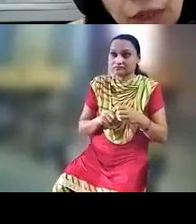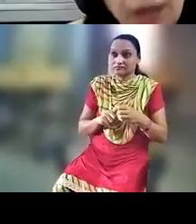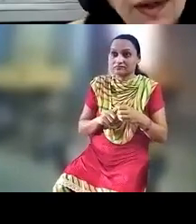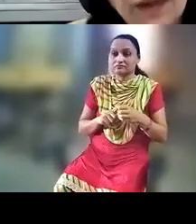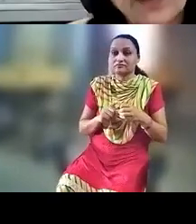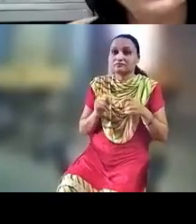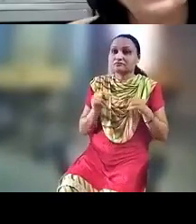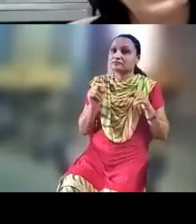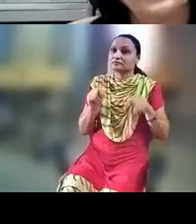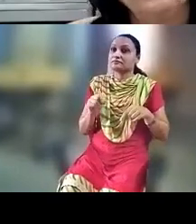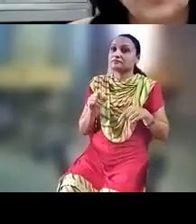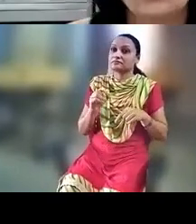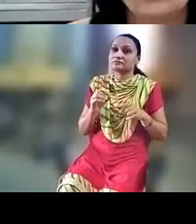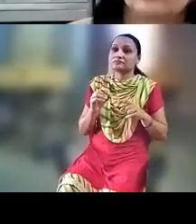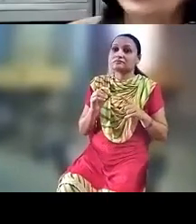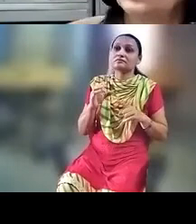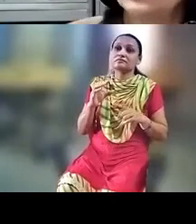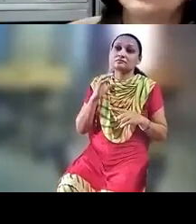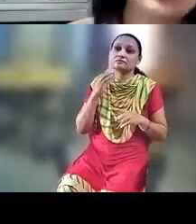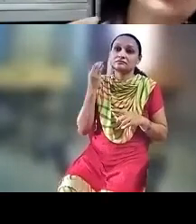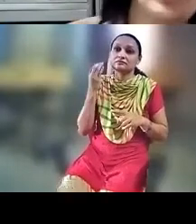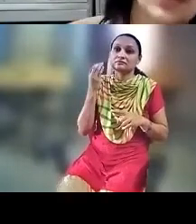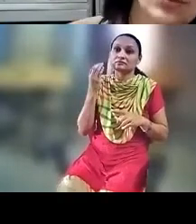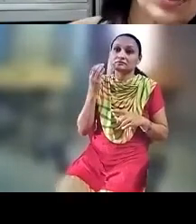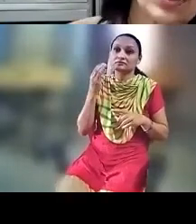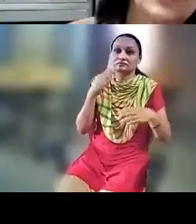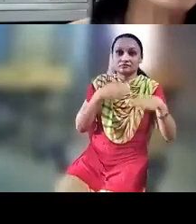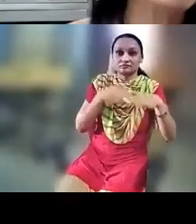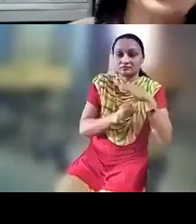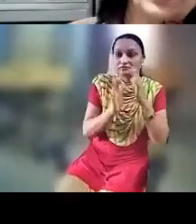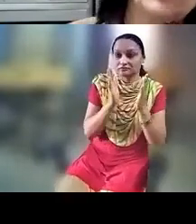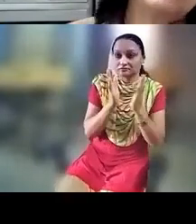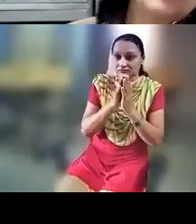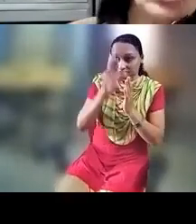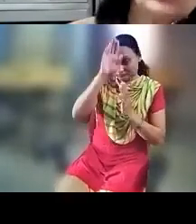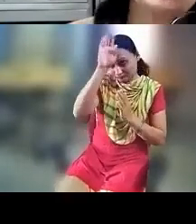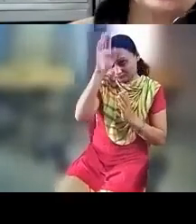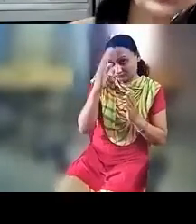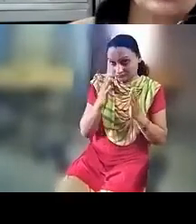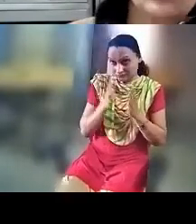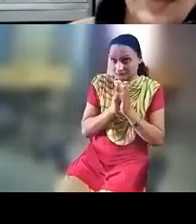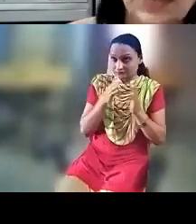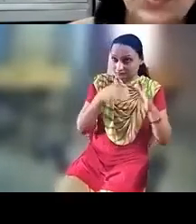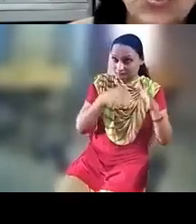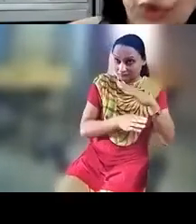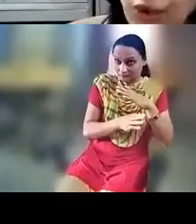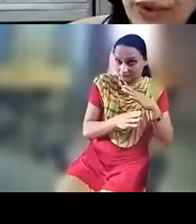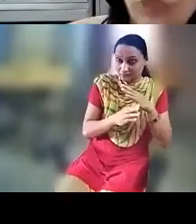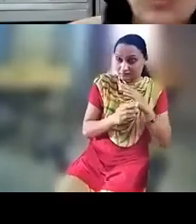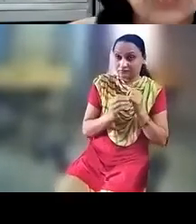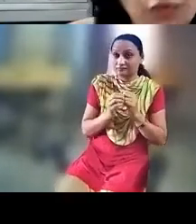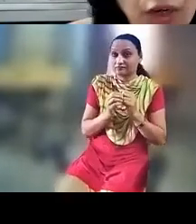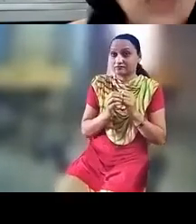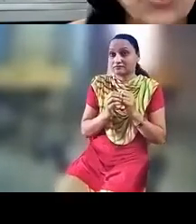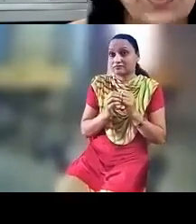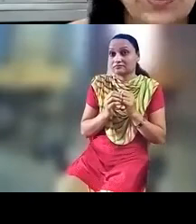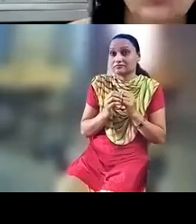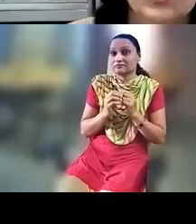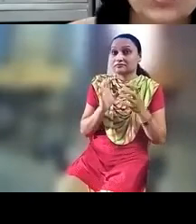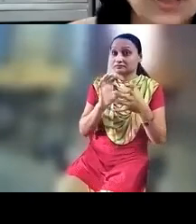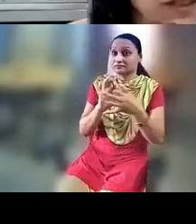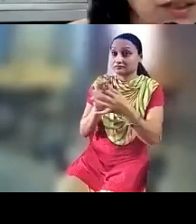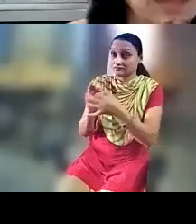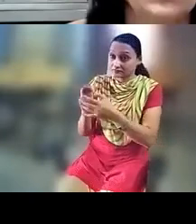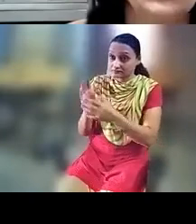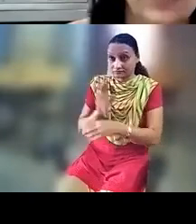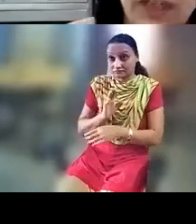यहाँ चंडीगढ़ के अंदर गुरुद्वारे के अंदर जब लंगर होता है तो सारे बच्चे जो कि गुरुद्वारे के साथ जुड़े हुए हैं वो सब वहां जाते हैं और किसी